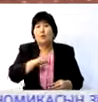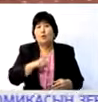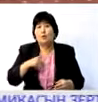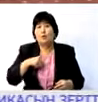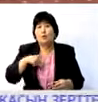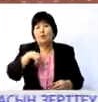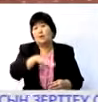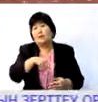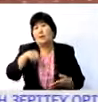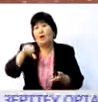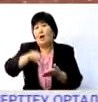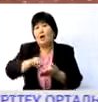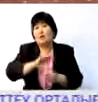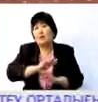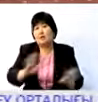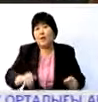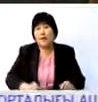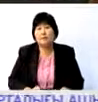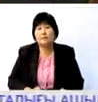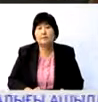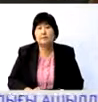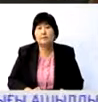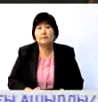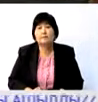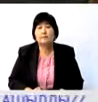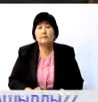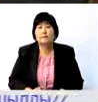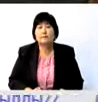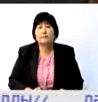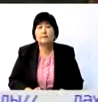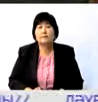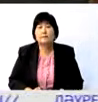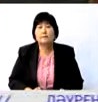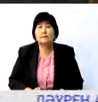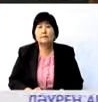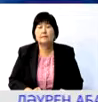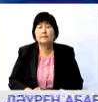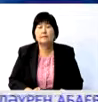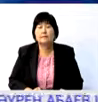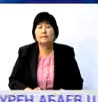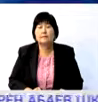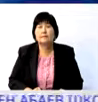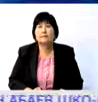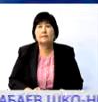Араласпа. Айнұр Тұңшпаева, Бекболат Әбденов, Төрехан Қожахметов, Қызылорда телеарнасы.